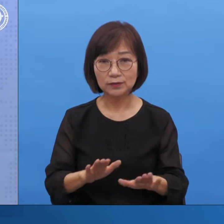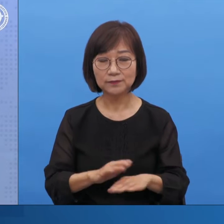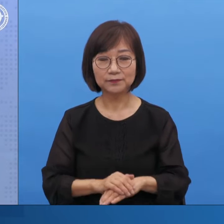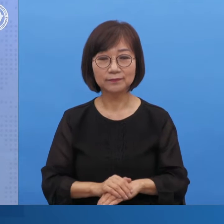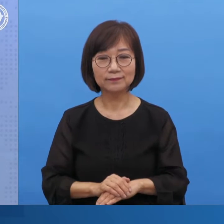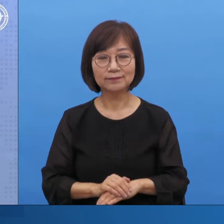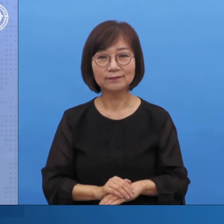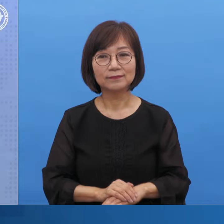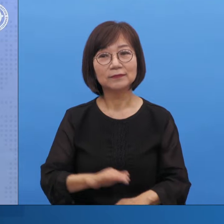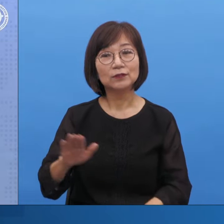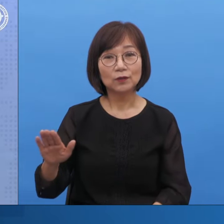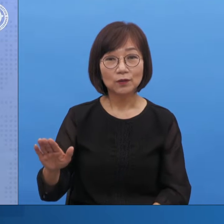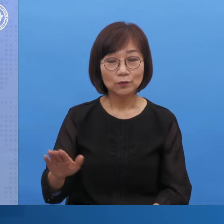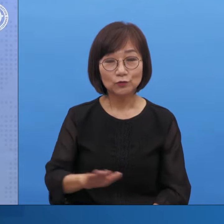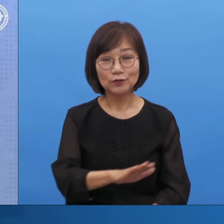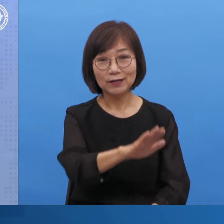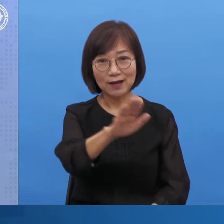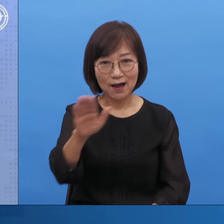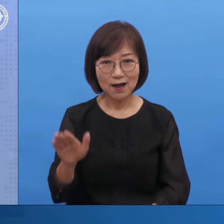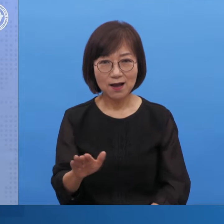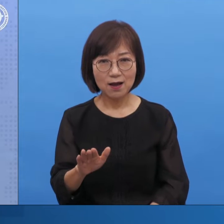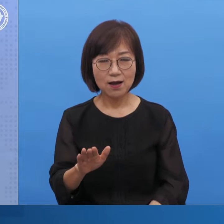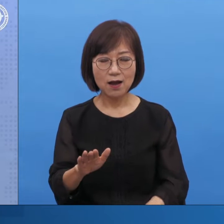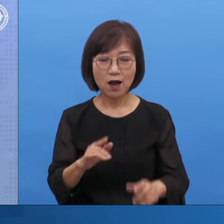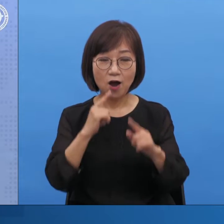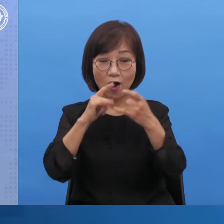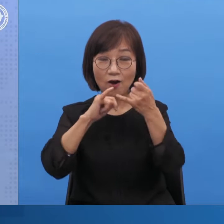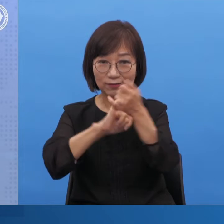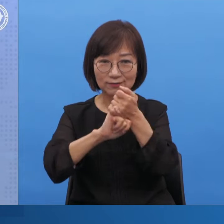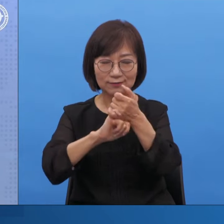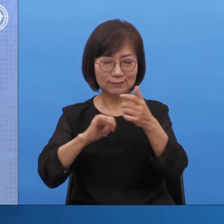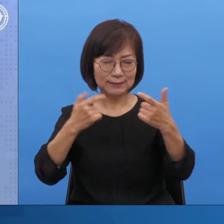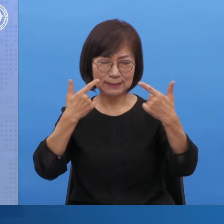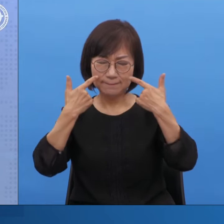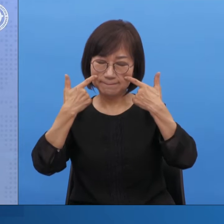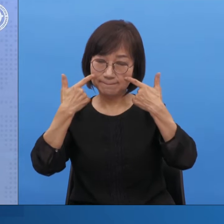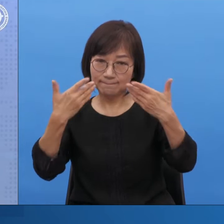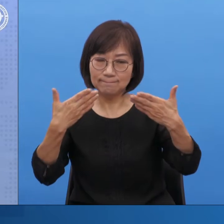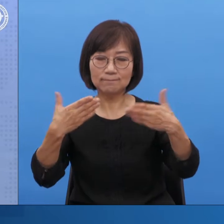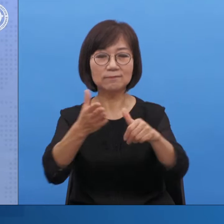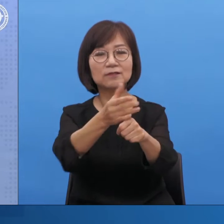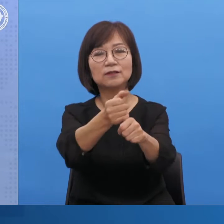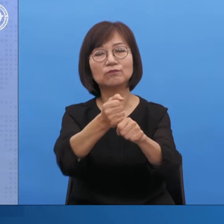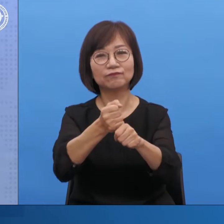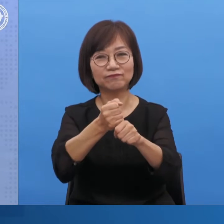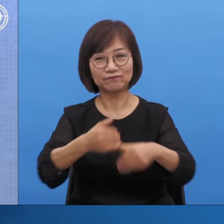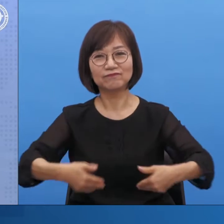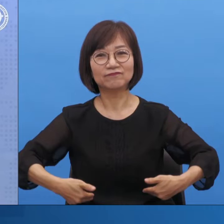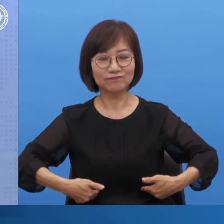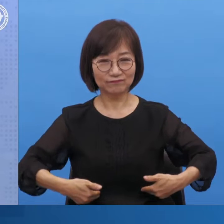언약을 정말 정확하게 잡으셔야 됩니다. And so today you must accurately hold on to this word.